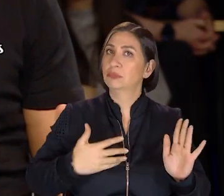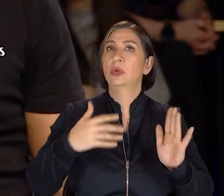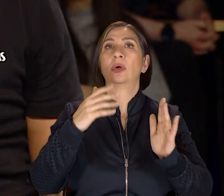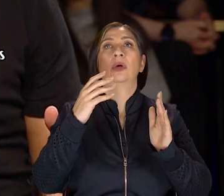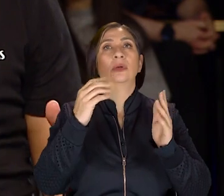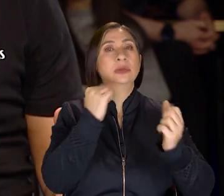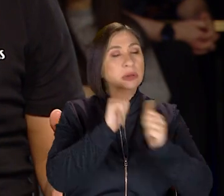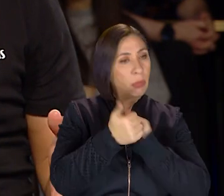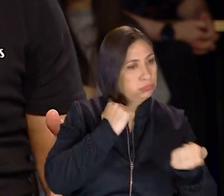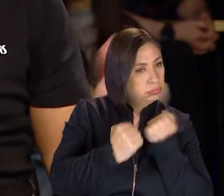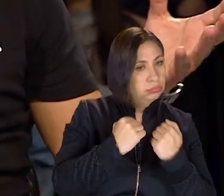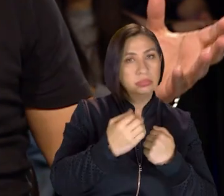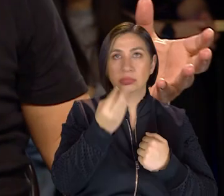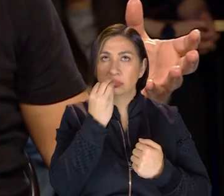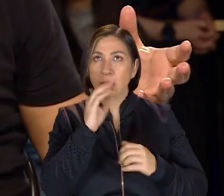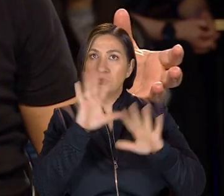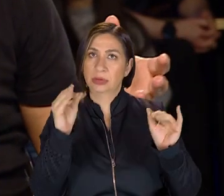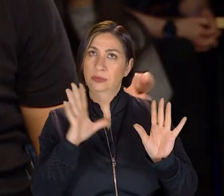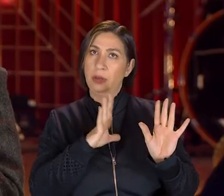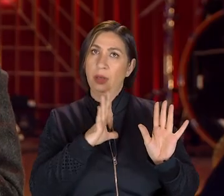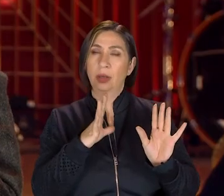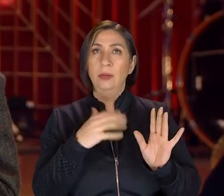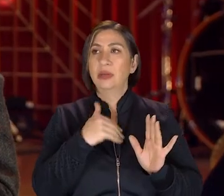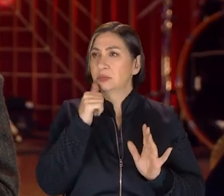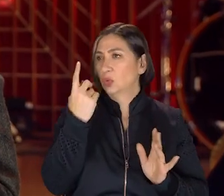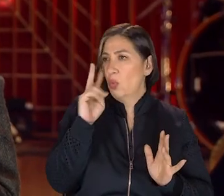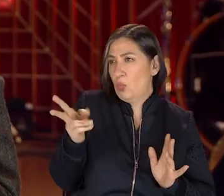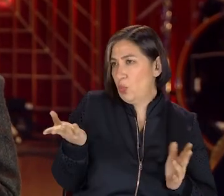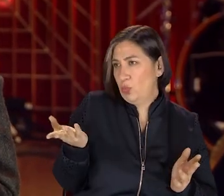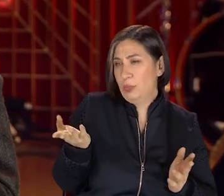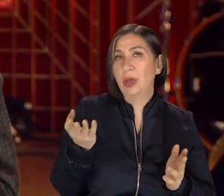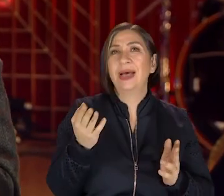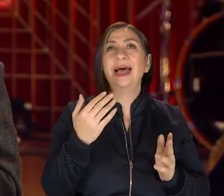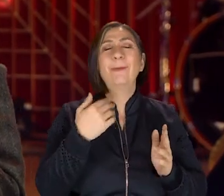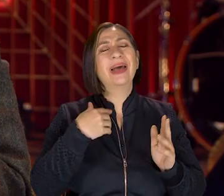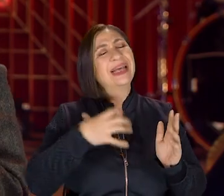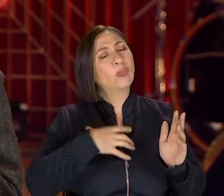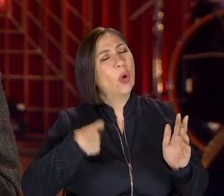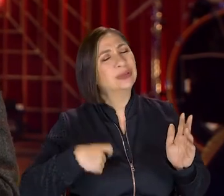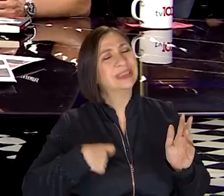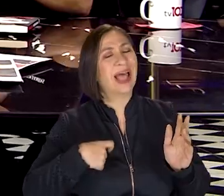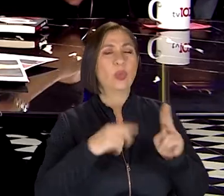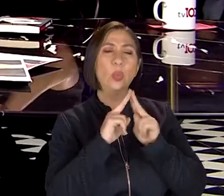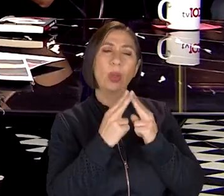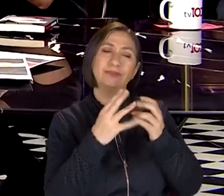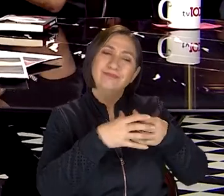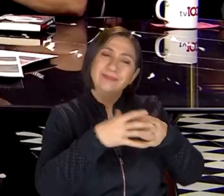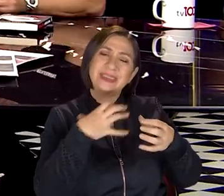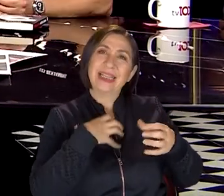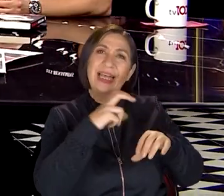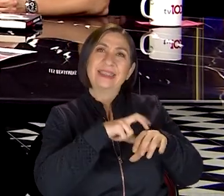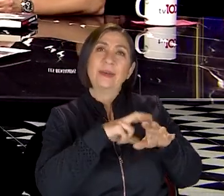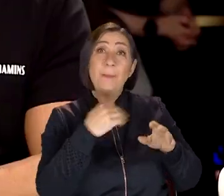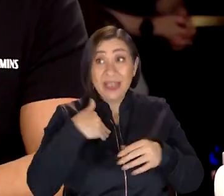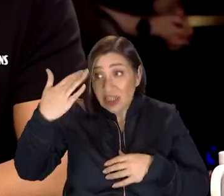modsam onun hepsini... Yapıyoruz yani hani öyle bir... Niye ben hiçbir yerde göremiyorum seni? Abi onu ben kendi özel musun? Dünyamda, kendi özel anımda.